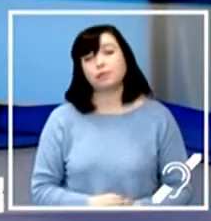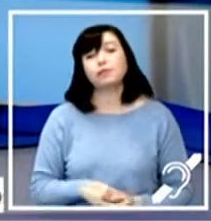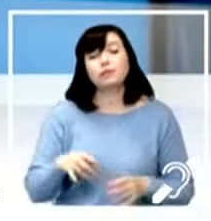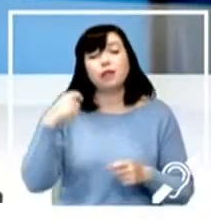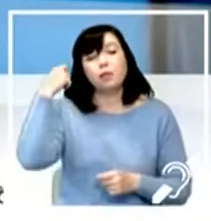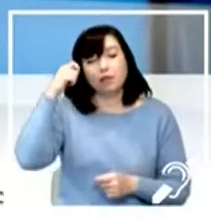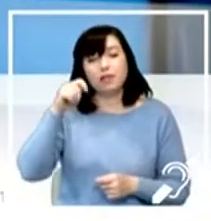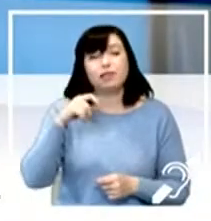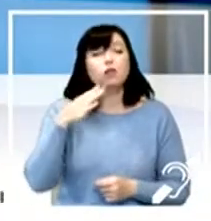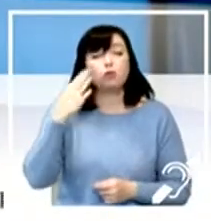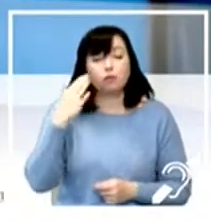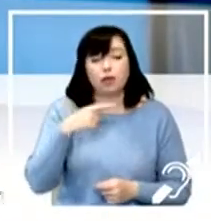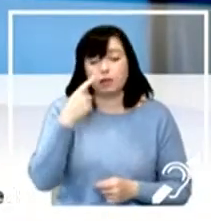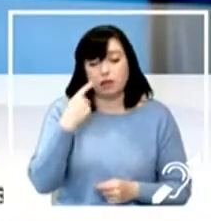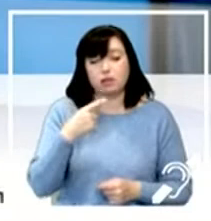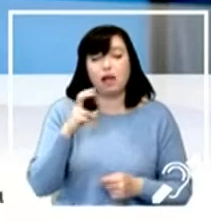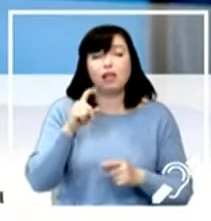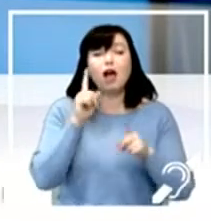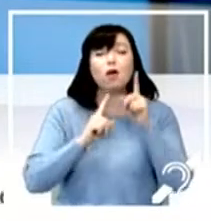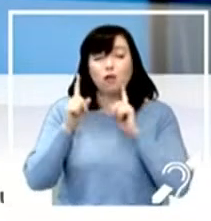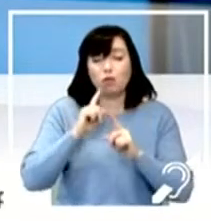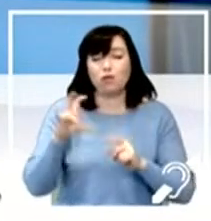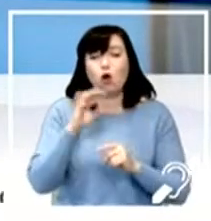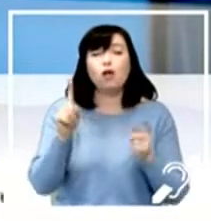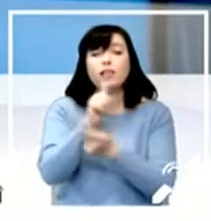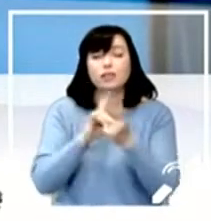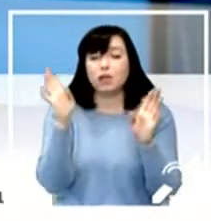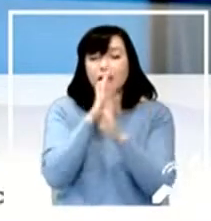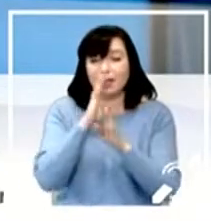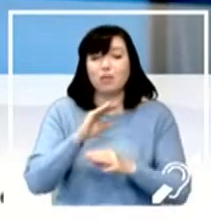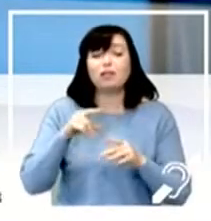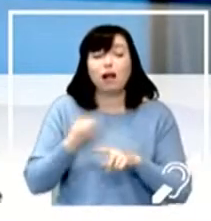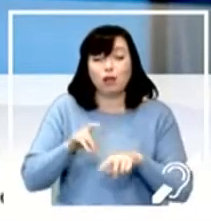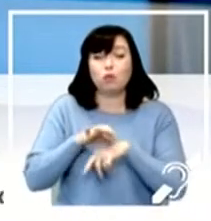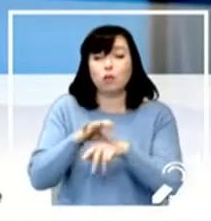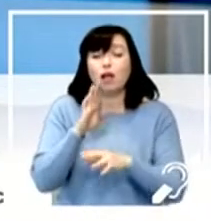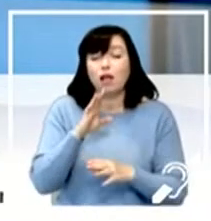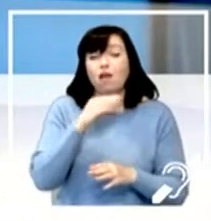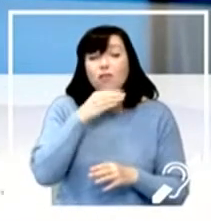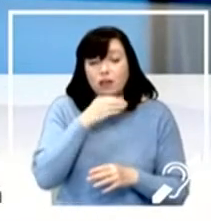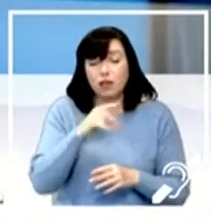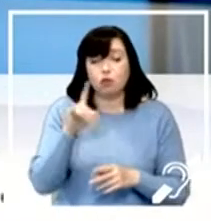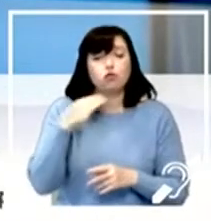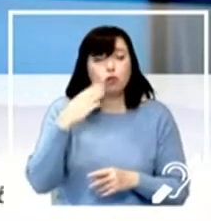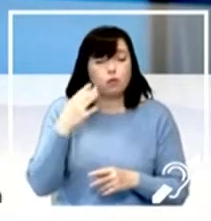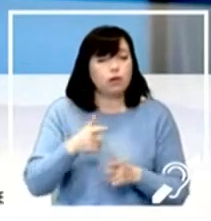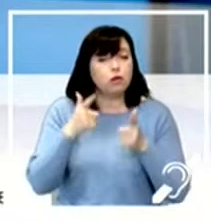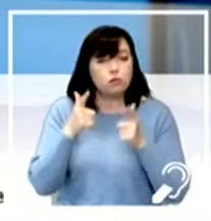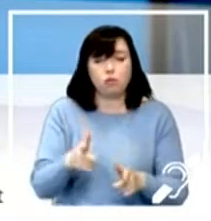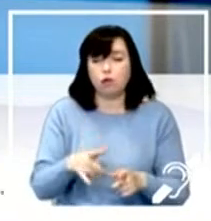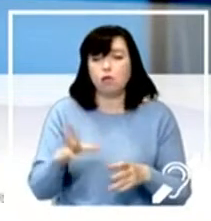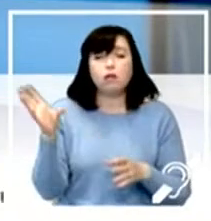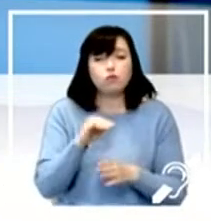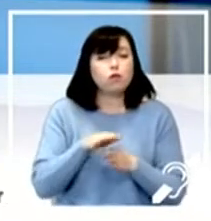Președintele Klaus Iohannis a declarat la conferința pentru schimbări climatice din Egipt că România este dispusă să colaboreze pentru